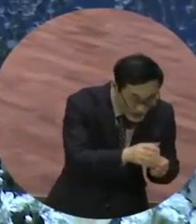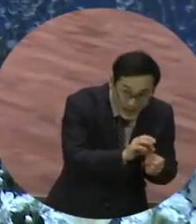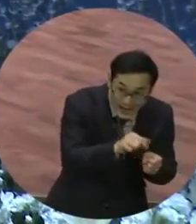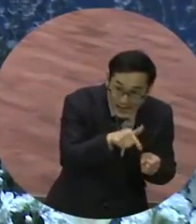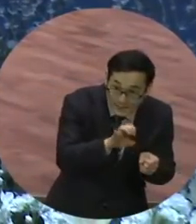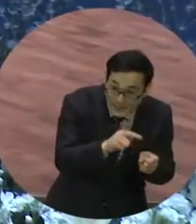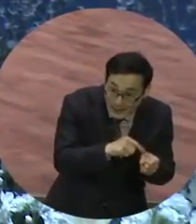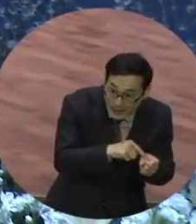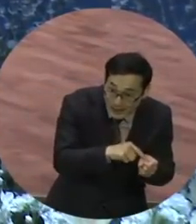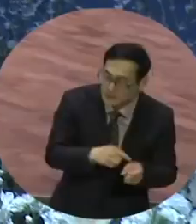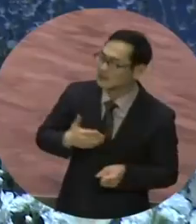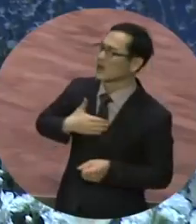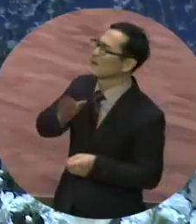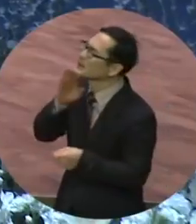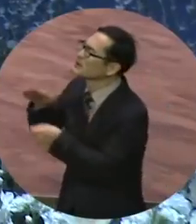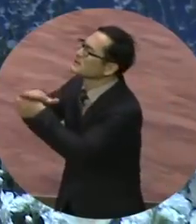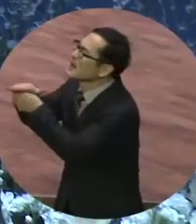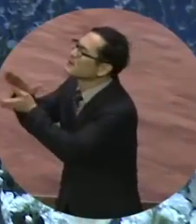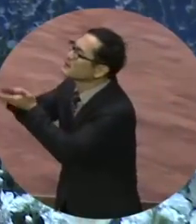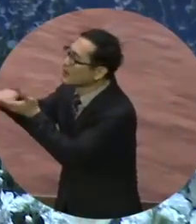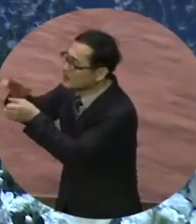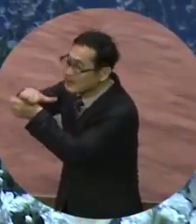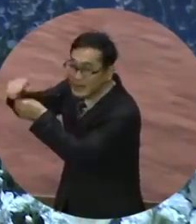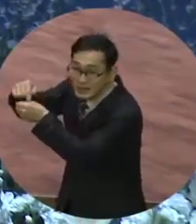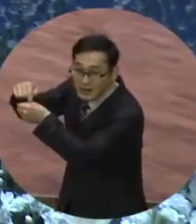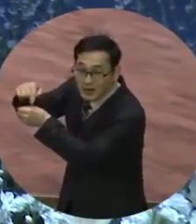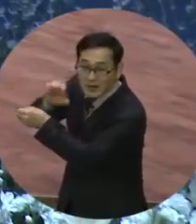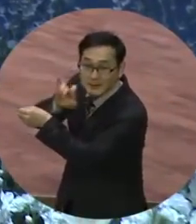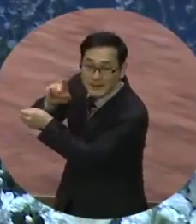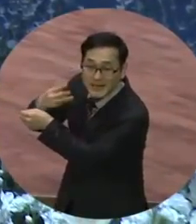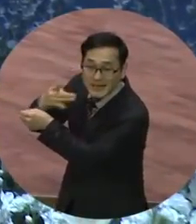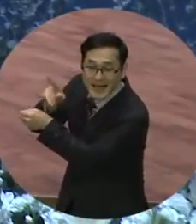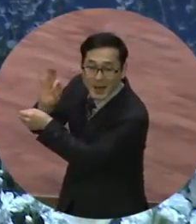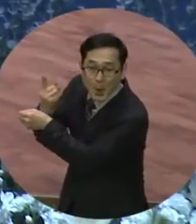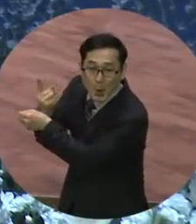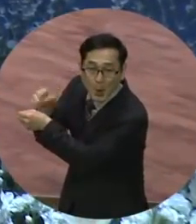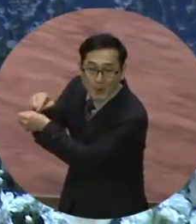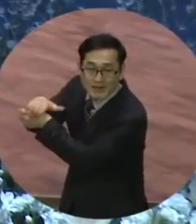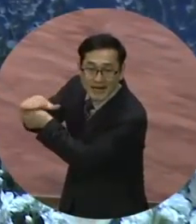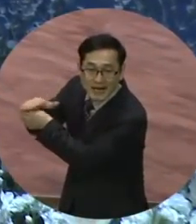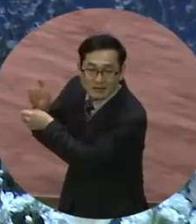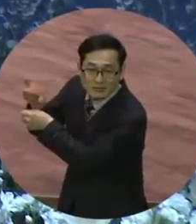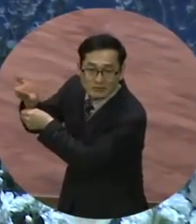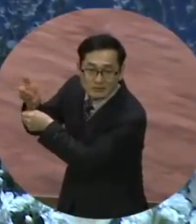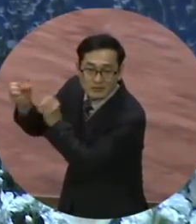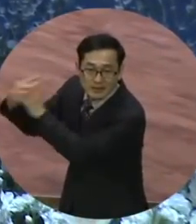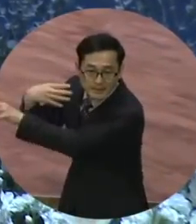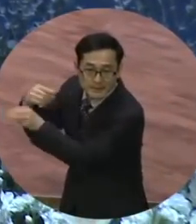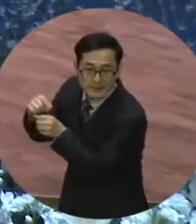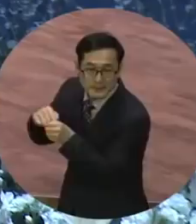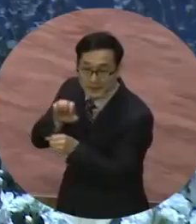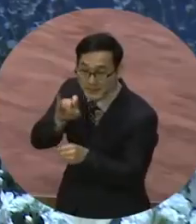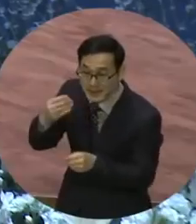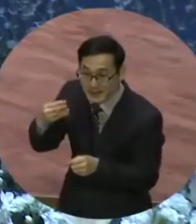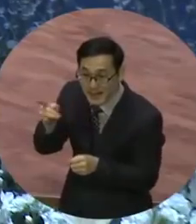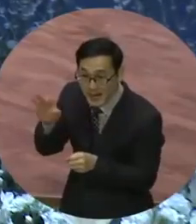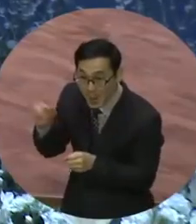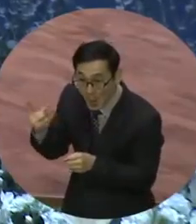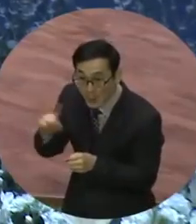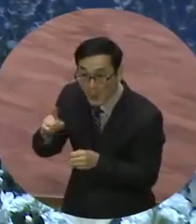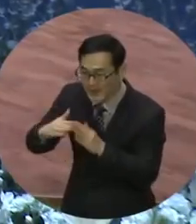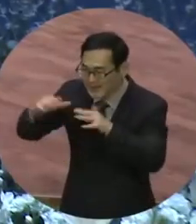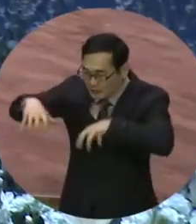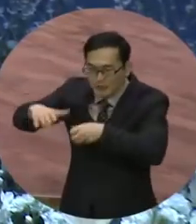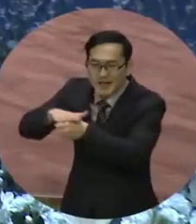필레오. 필레오라는 단어를 썼다. 필레오란 말은 형제간의 사랑이에요. 이웃간의 사랑, 이 사람간의 사랑,